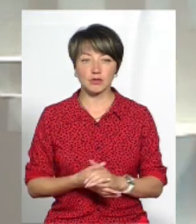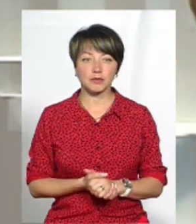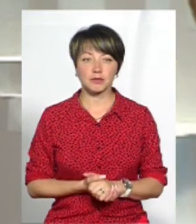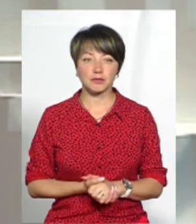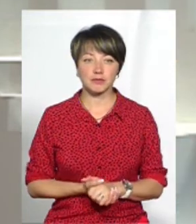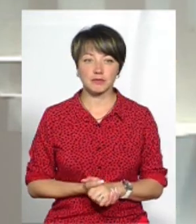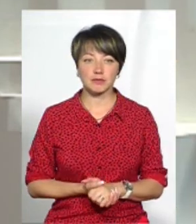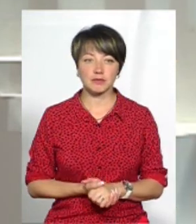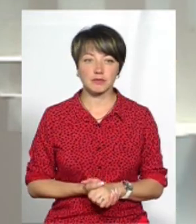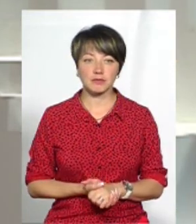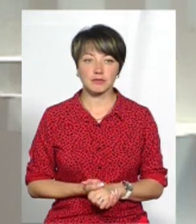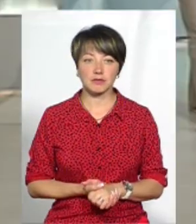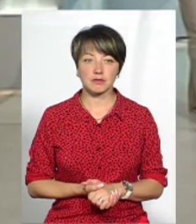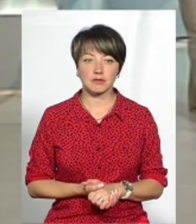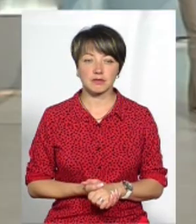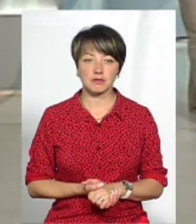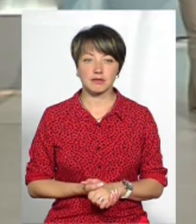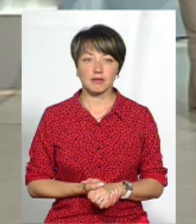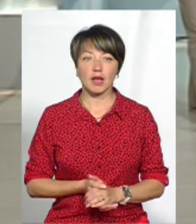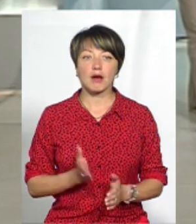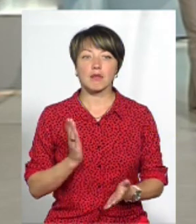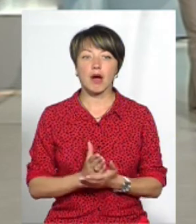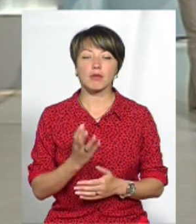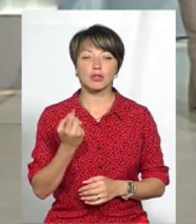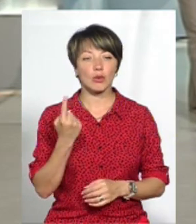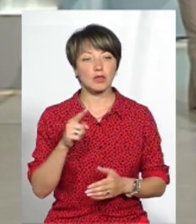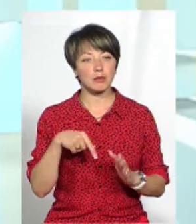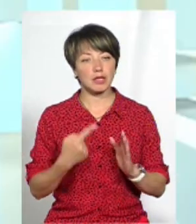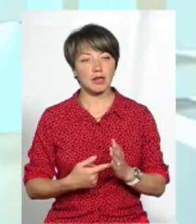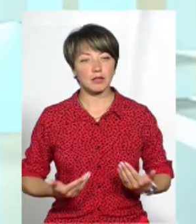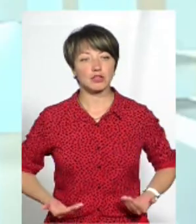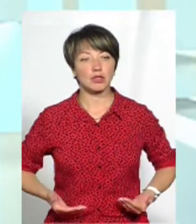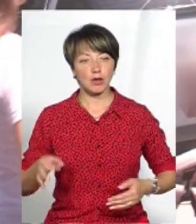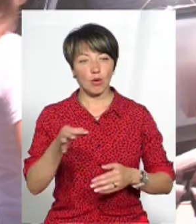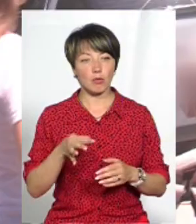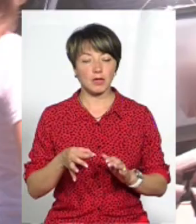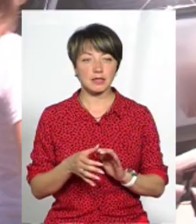неможливо. Тож Київ, другі ціни. І маємо ще одне питання від жителів округу.